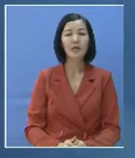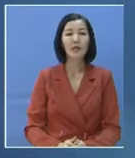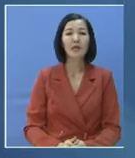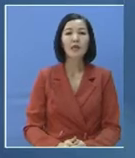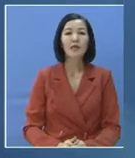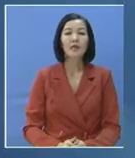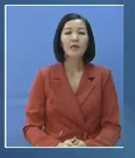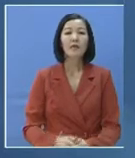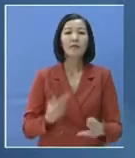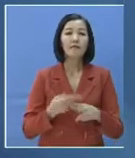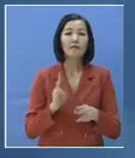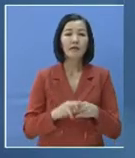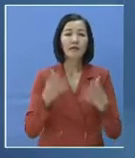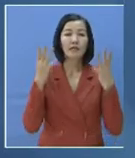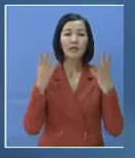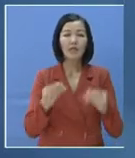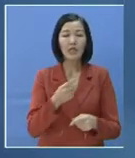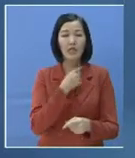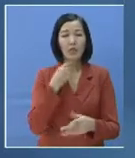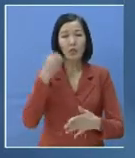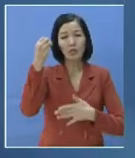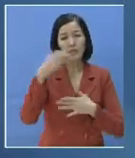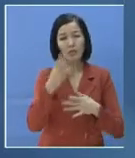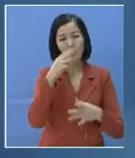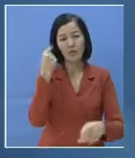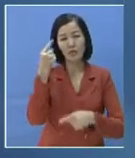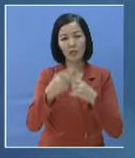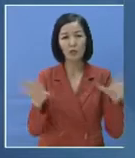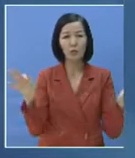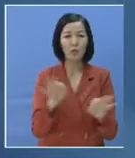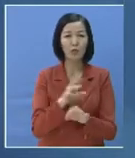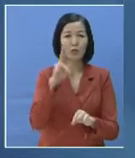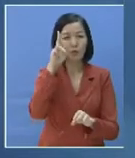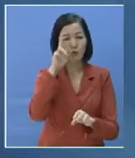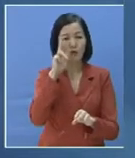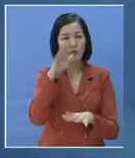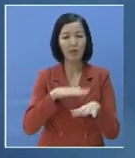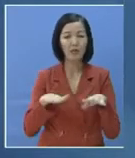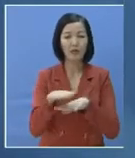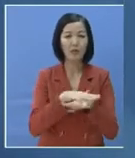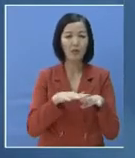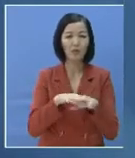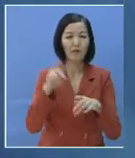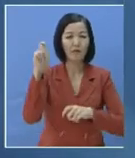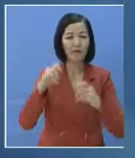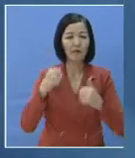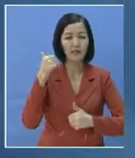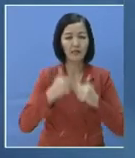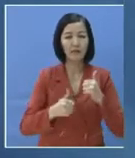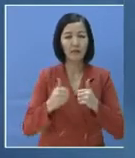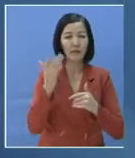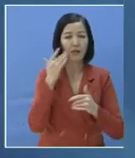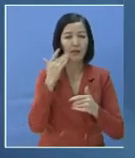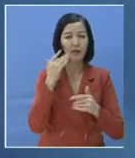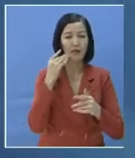Чарующие звуки. В эти дни Талдыкурган стал центром традиционной музыки тюркских народов. В рамках фестиваля «Мэнгелик Елдинг Мэнгелик